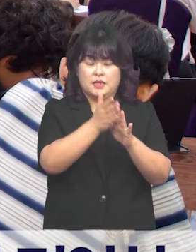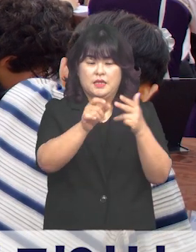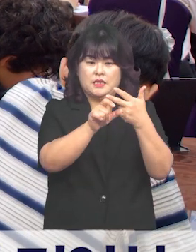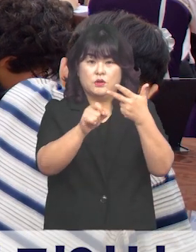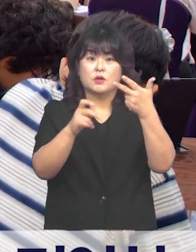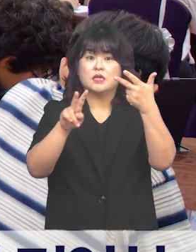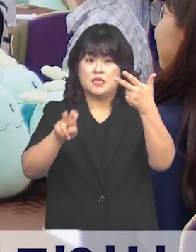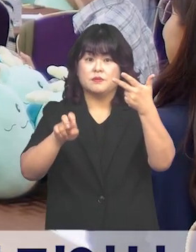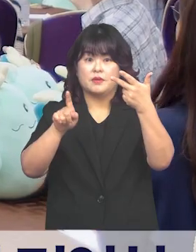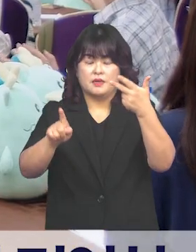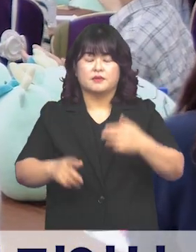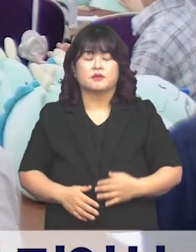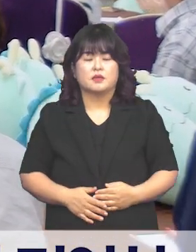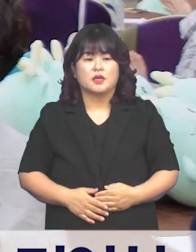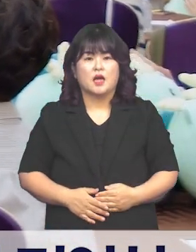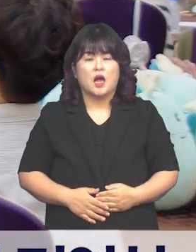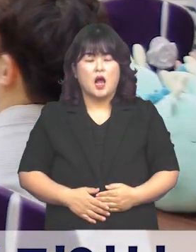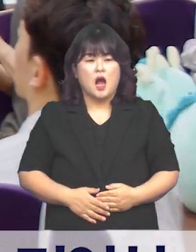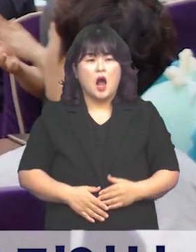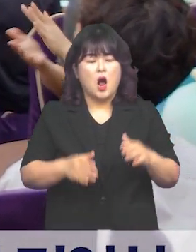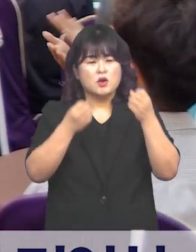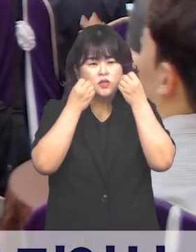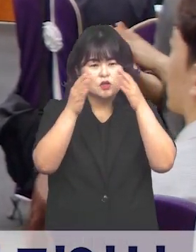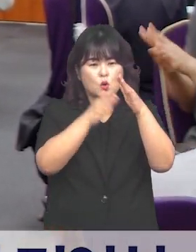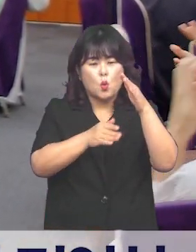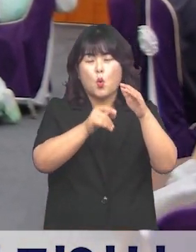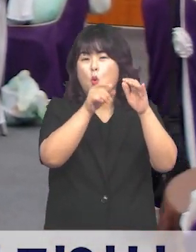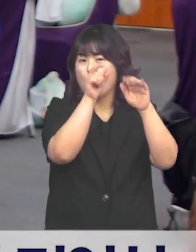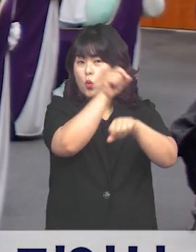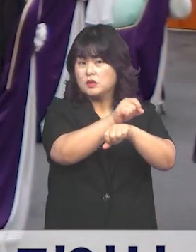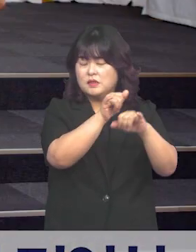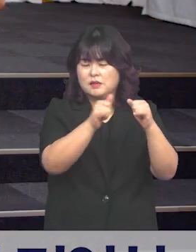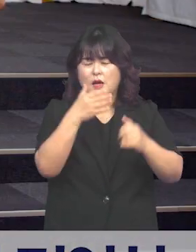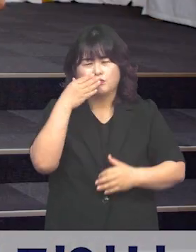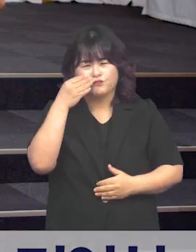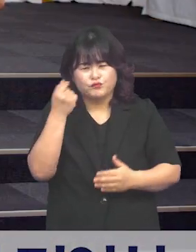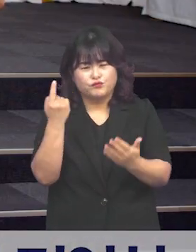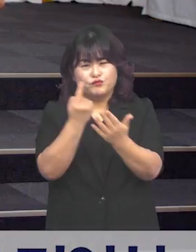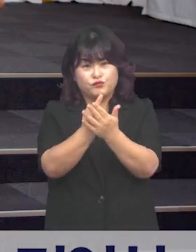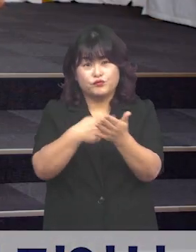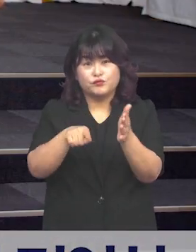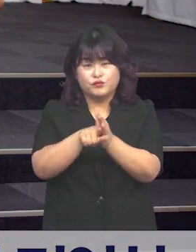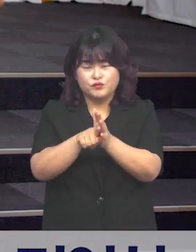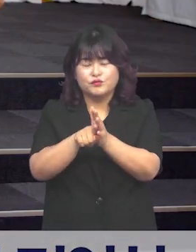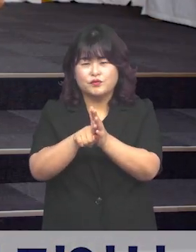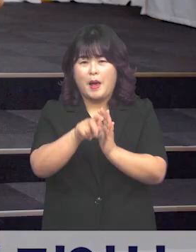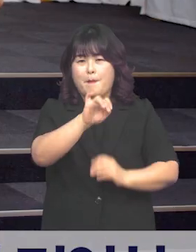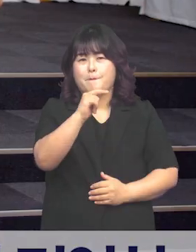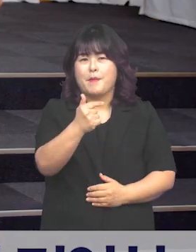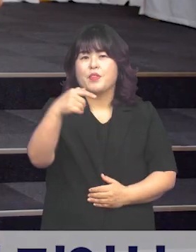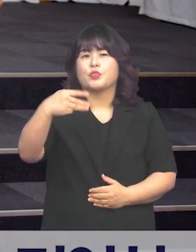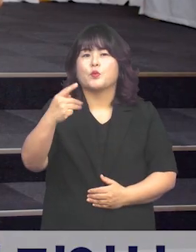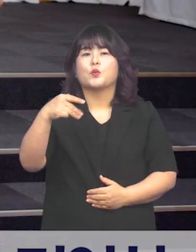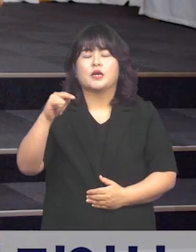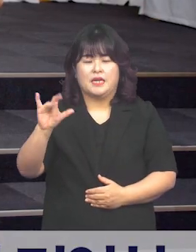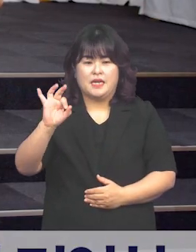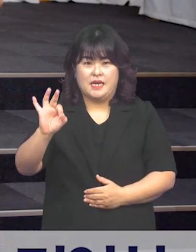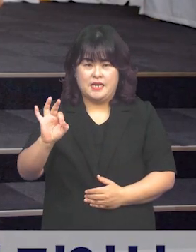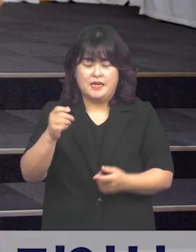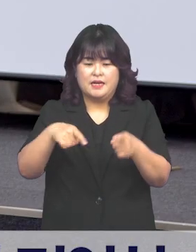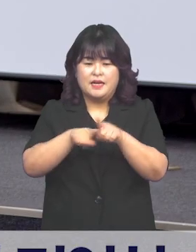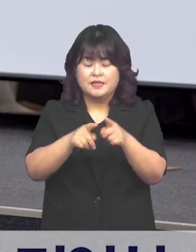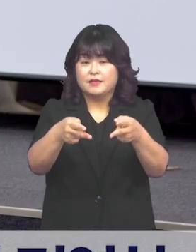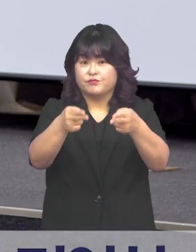용인특례시는 지난 21일 신규 공직자의 원활한 적응을 지원하기 위한 제2기 멘토링 함께 용인 결연식을